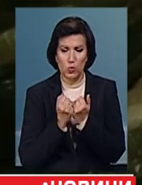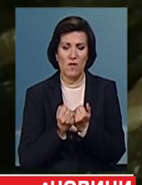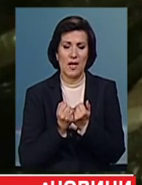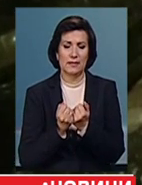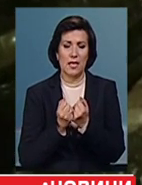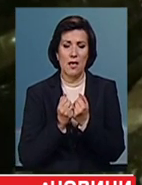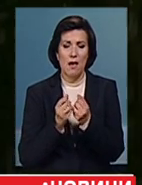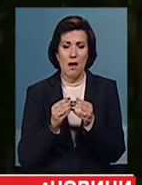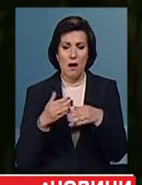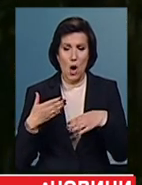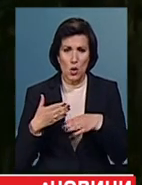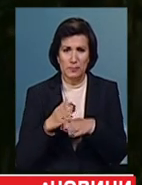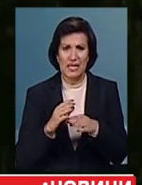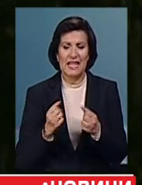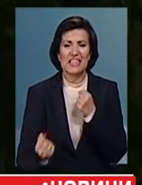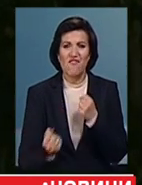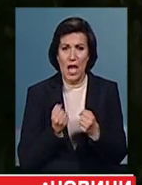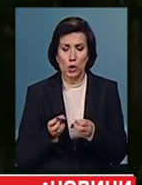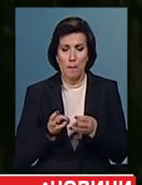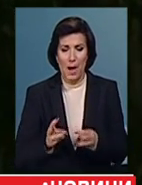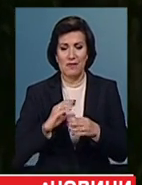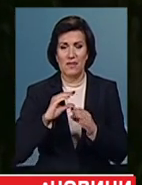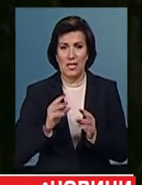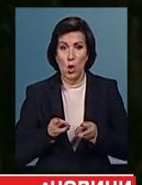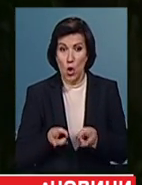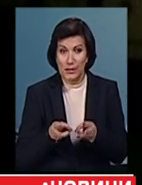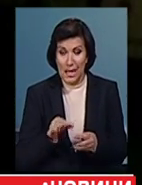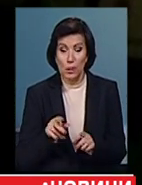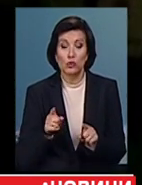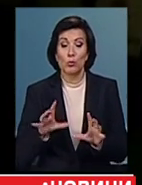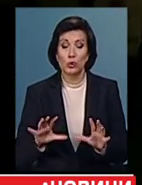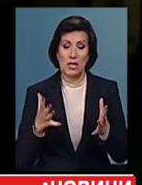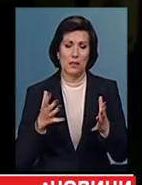розгерметизувалася твердопаливний котел. Чому так сталося, з'ясовують.